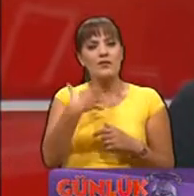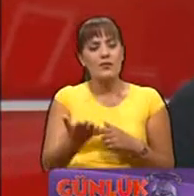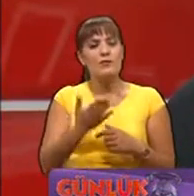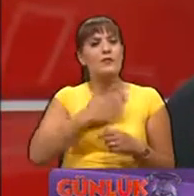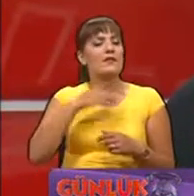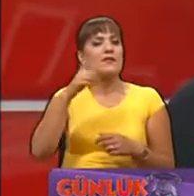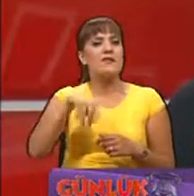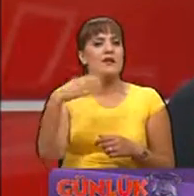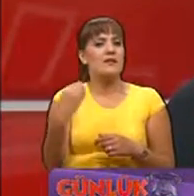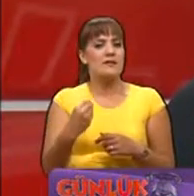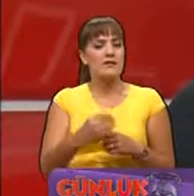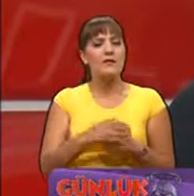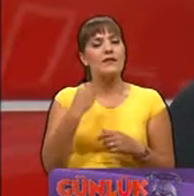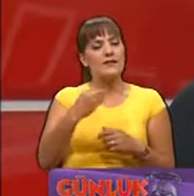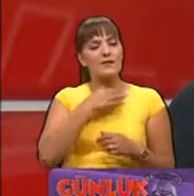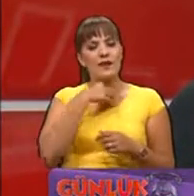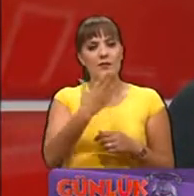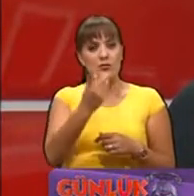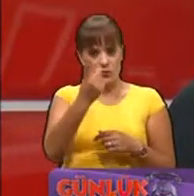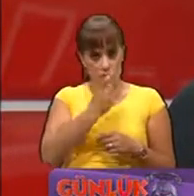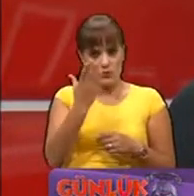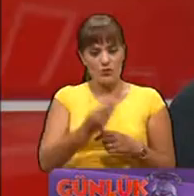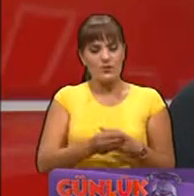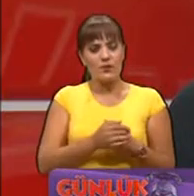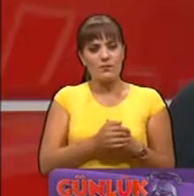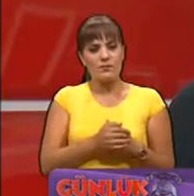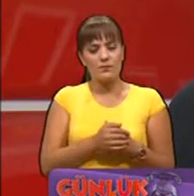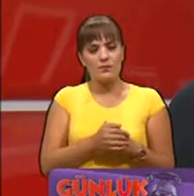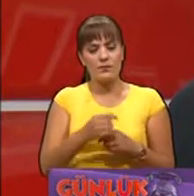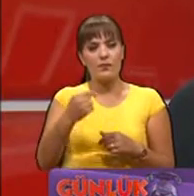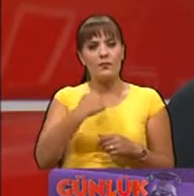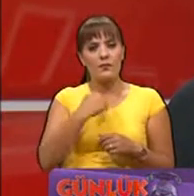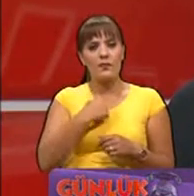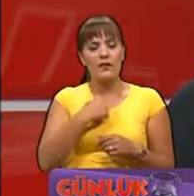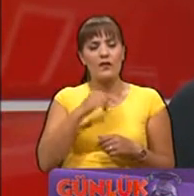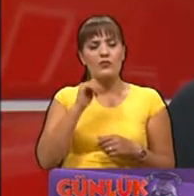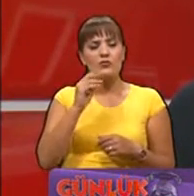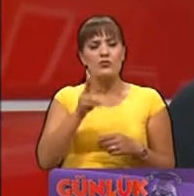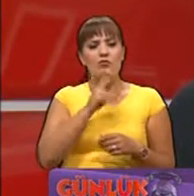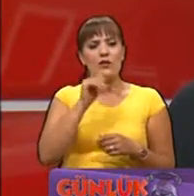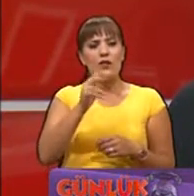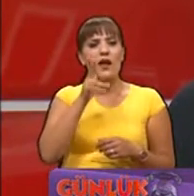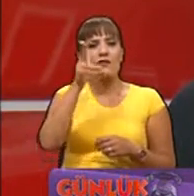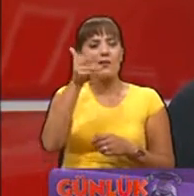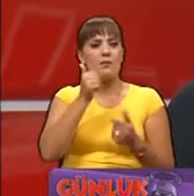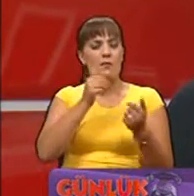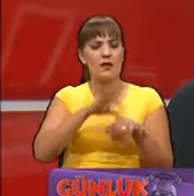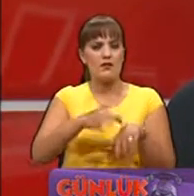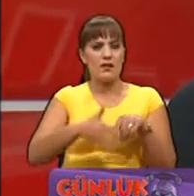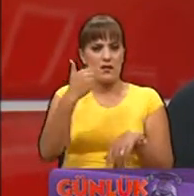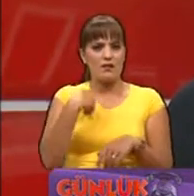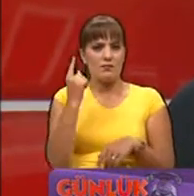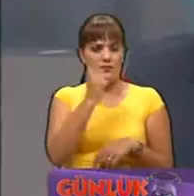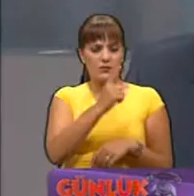ederim, sağ olun. Siz nasılsınız? İyiyiz, teşekkür ederiz. Sorunuz mu olacak? Ben son günlerde Hacettepe'ye gidiyorum.